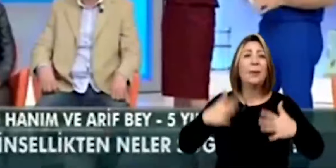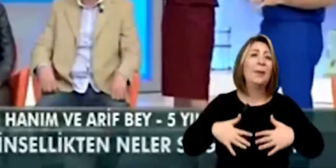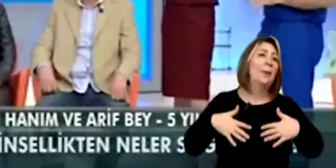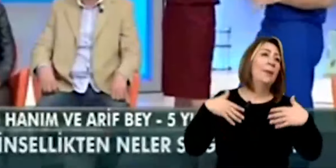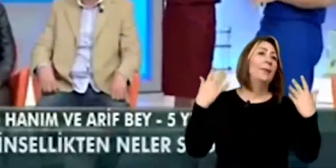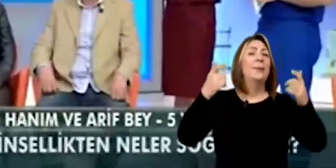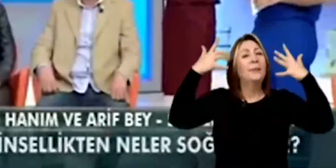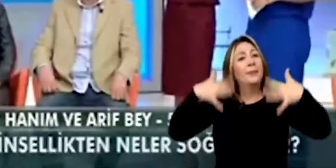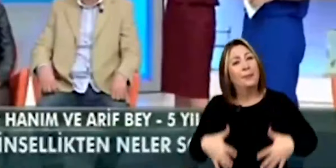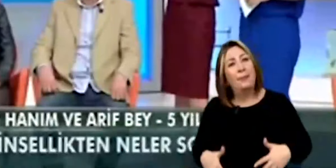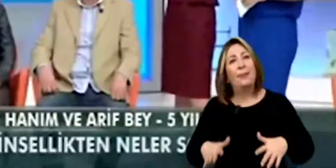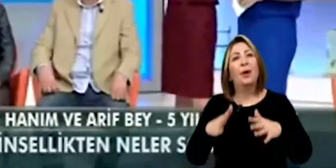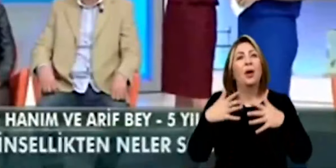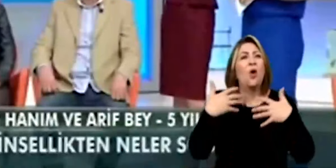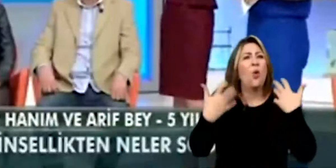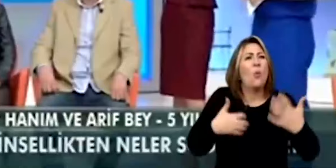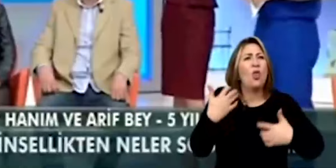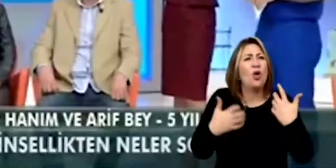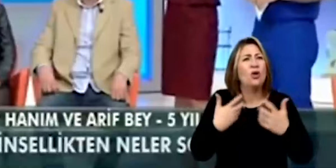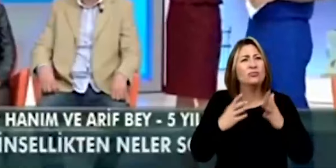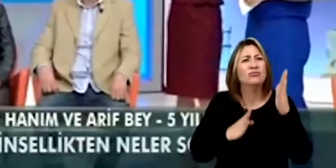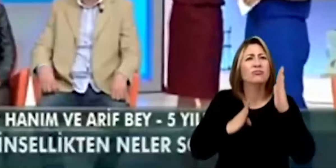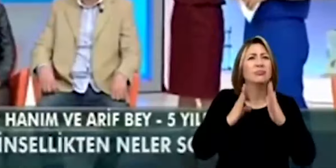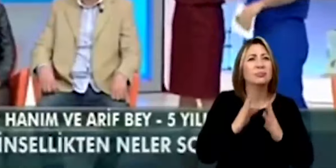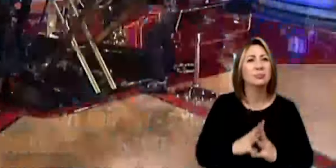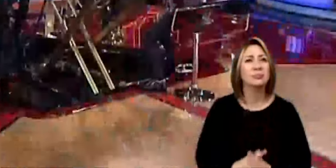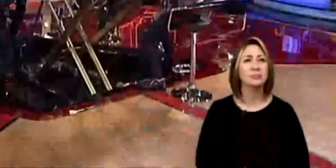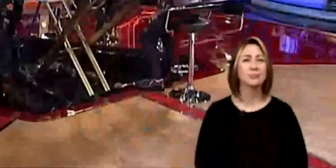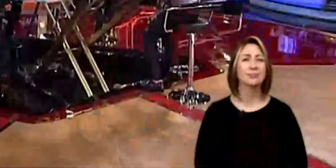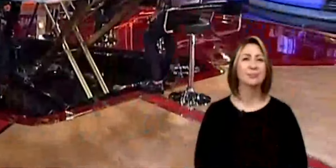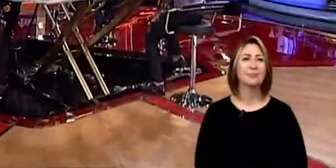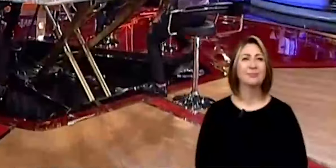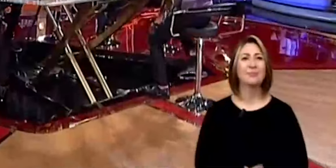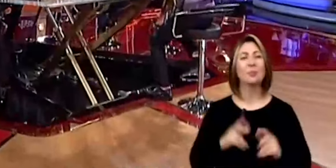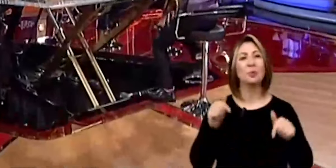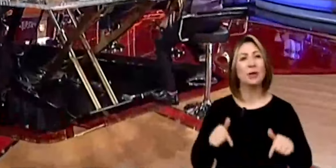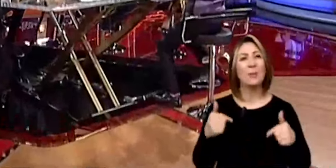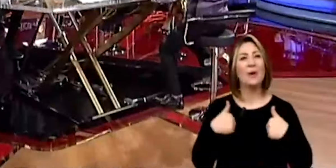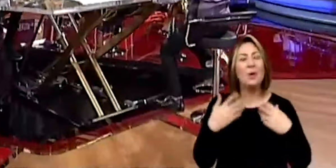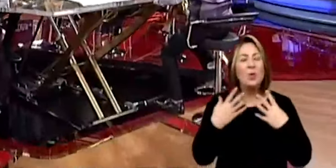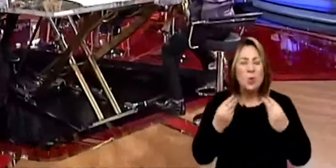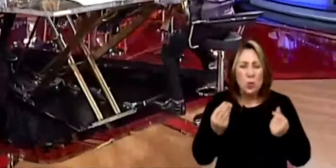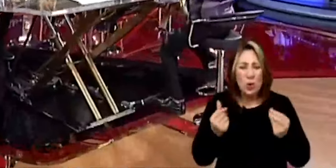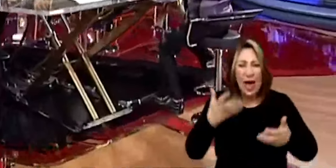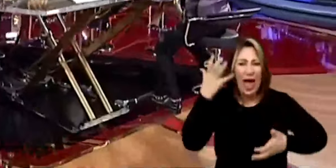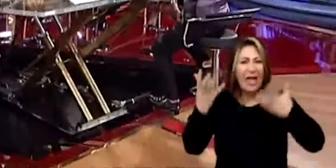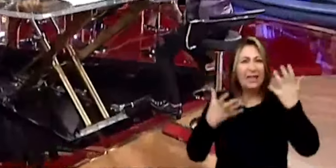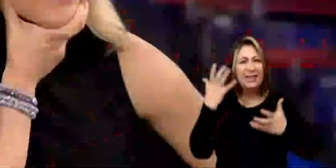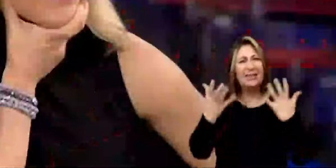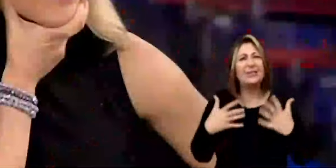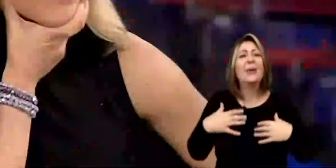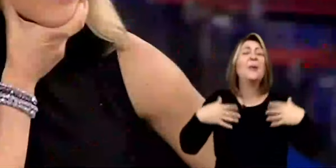basması, terleme, hormonların pik yapması. Dur. Adamı... Hocam şu anda bende kuruluk, ateş basması ve hormonların